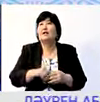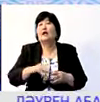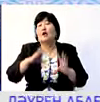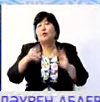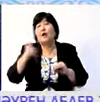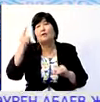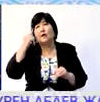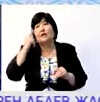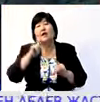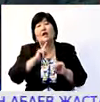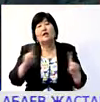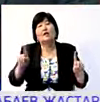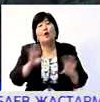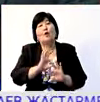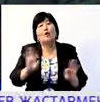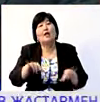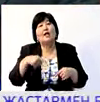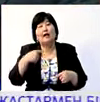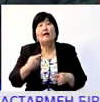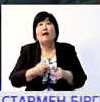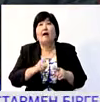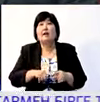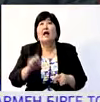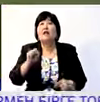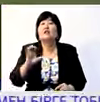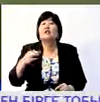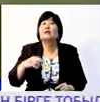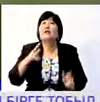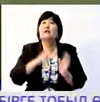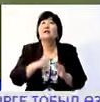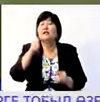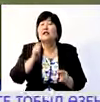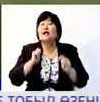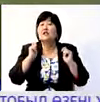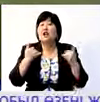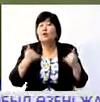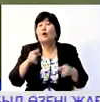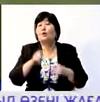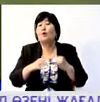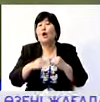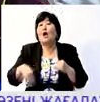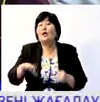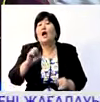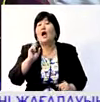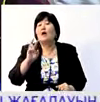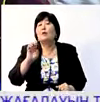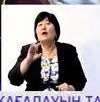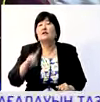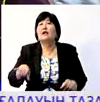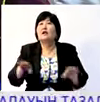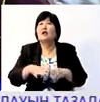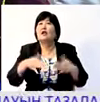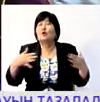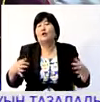пайымды пікір, орамды ой айтты. Айта кетейік, Айжарық Сәдібекұлының 80 жылдық мерейтойы туған ауылы Ақбастыда да кең